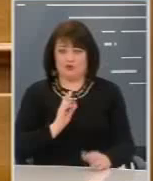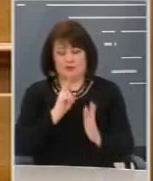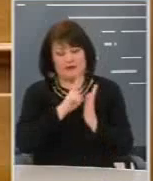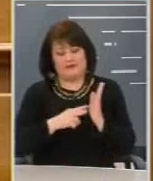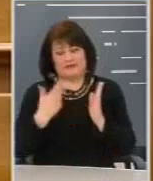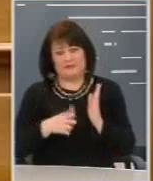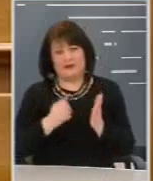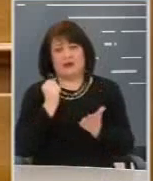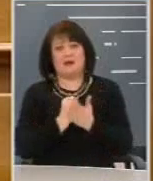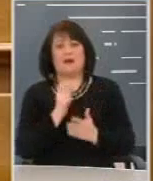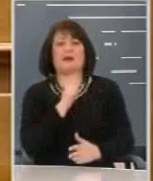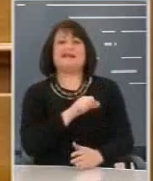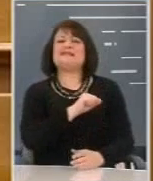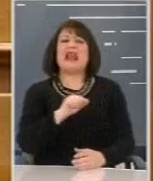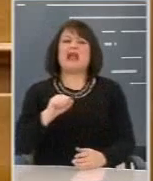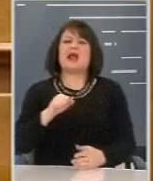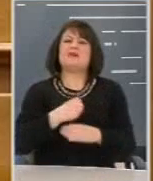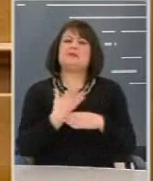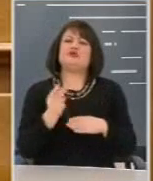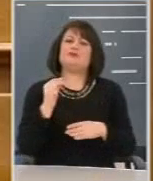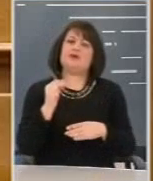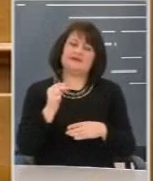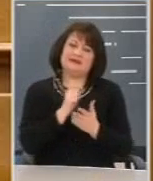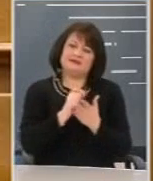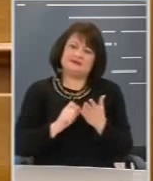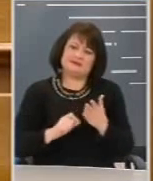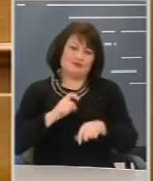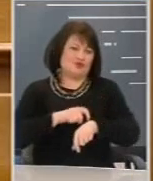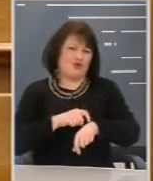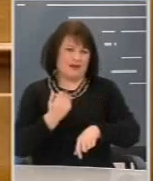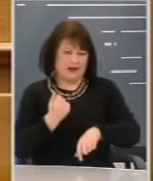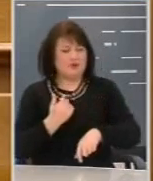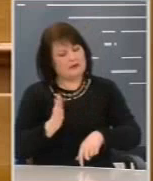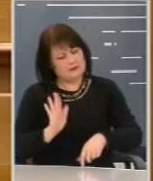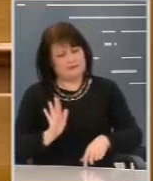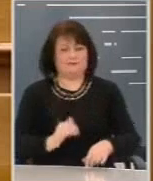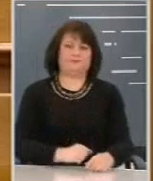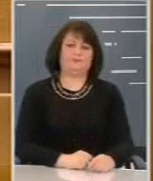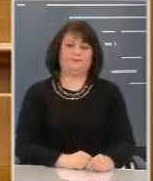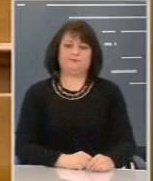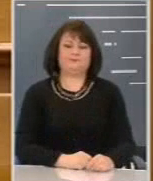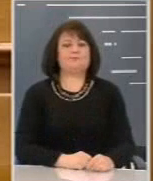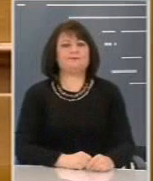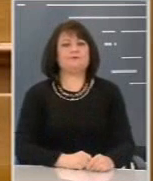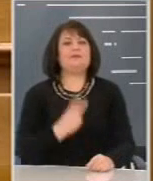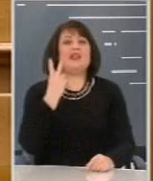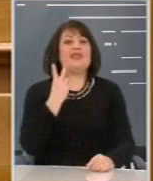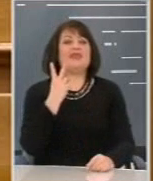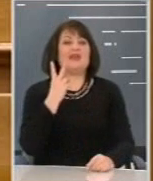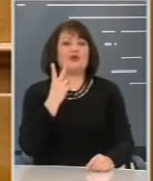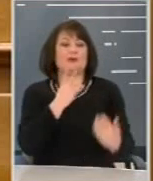επιστολή του κ. Σαλαγιάννη, αλλά δεν είναι της παρούσης. Κάποια άλλη στιγμή, γιατί δεν έχουμε τον χρόνο να σχολιάσουμε τα πάντα. Δύο από τους ορκωτούς